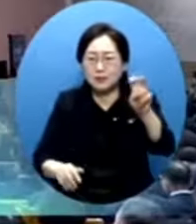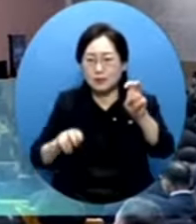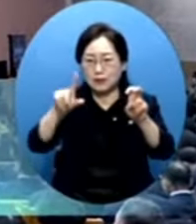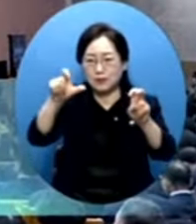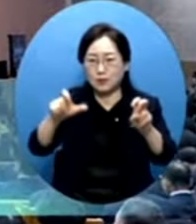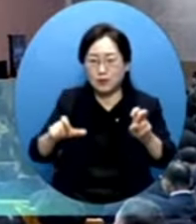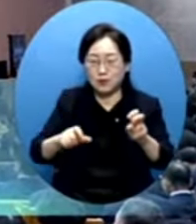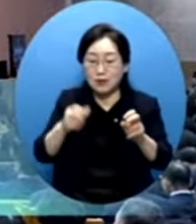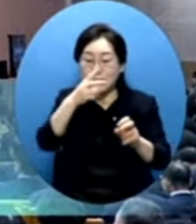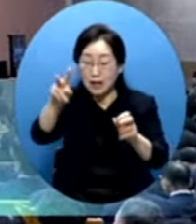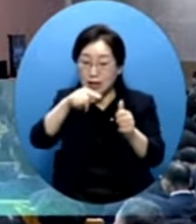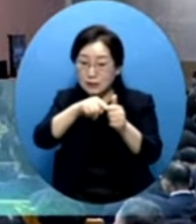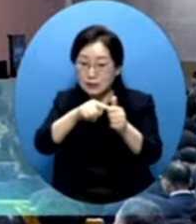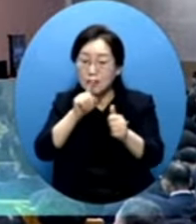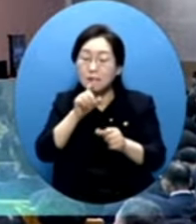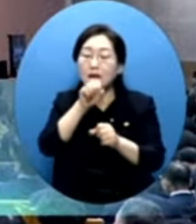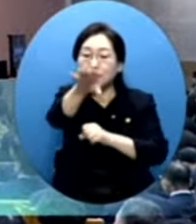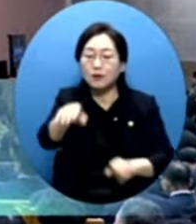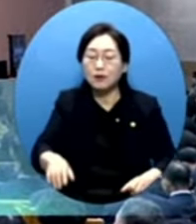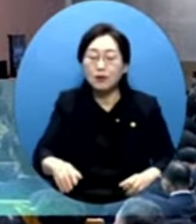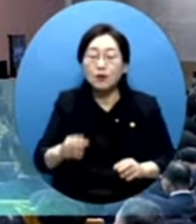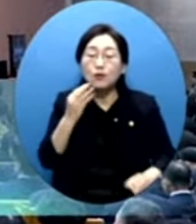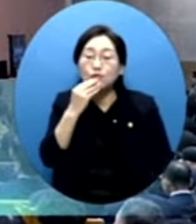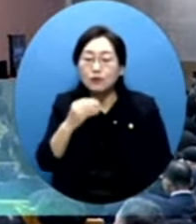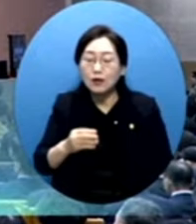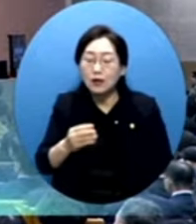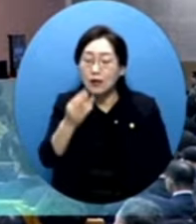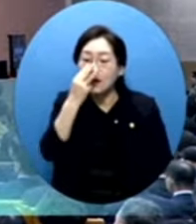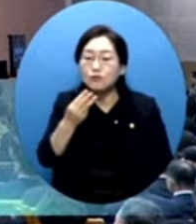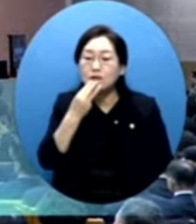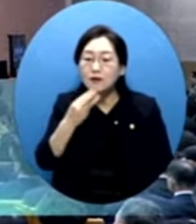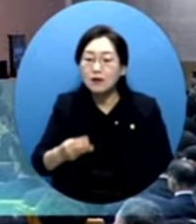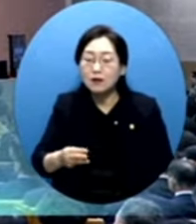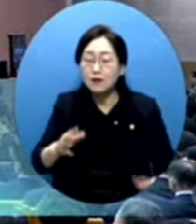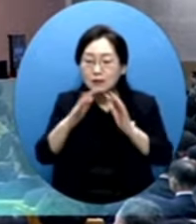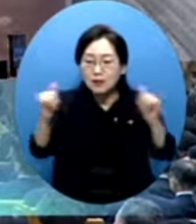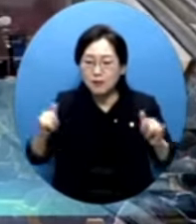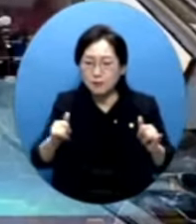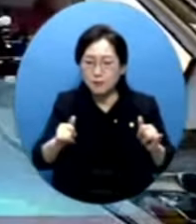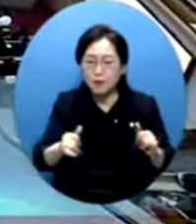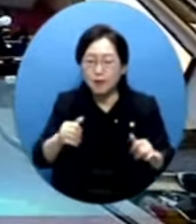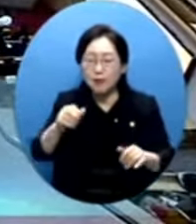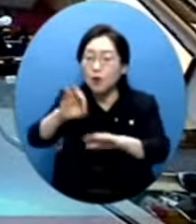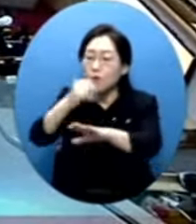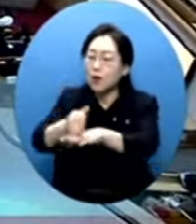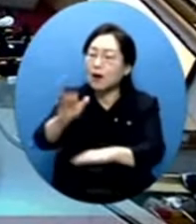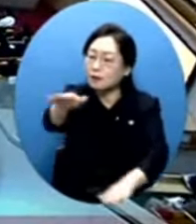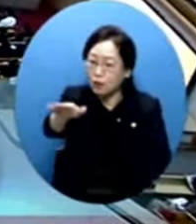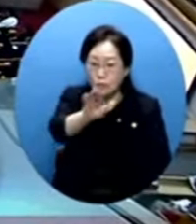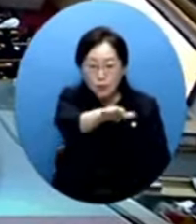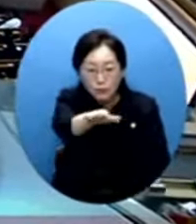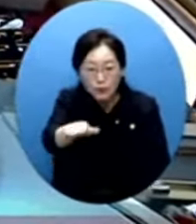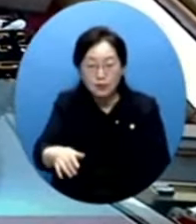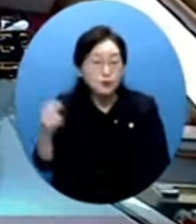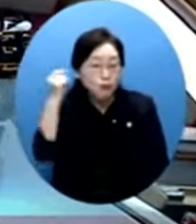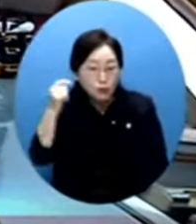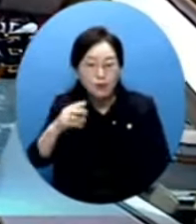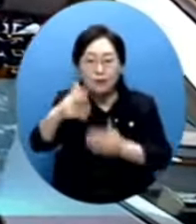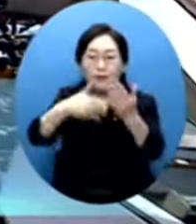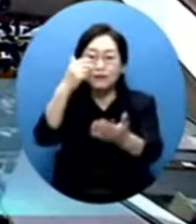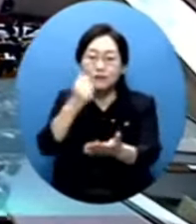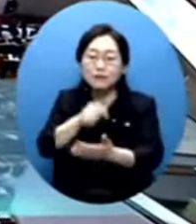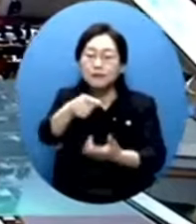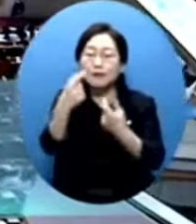야이 이르되 온 유다와 예루살렘 주민과 여사 왕이여 들을지어다 여호와께서